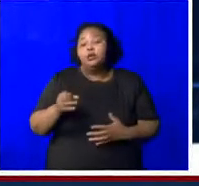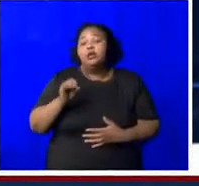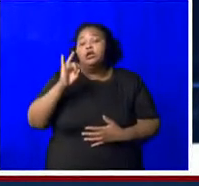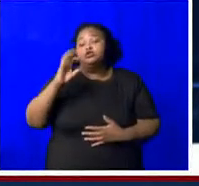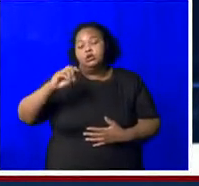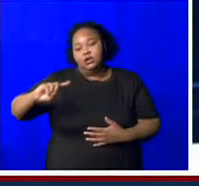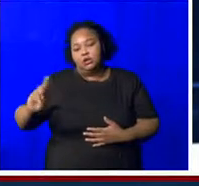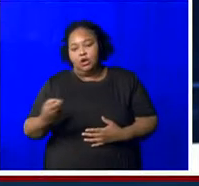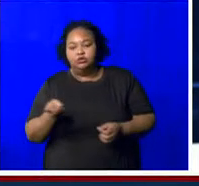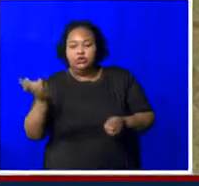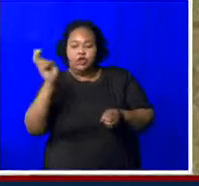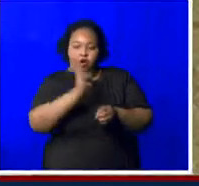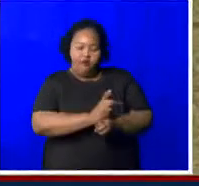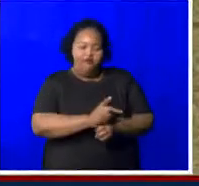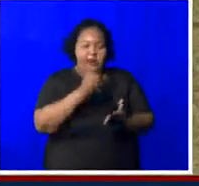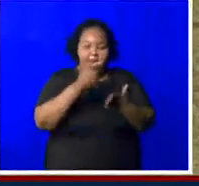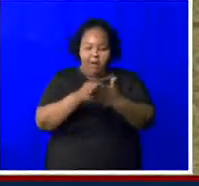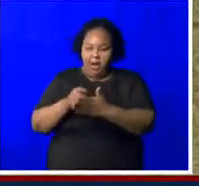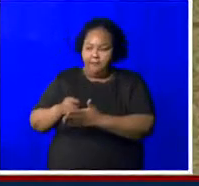letingemakhulu lamabili.